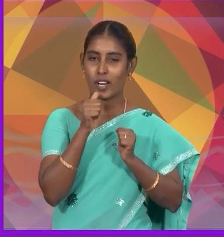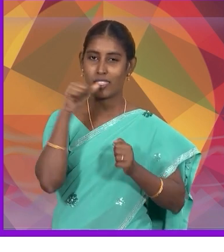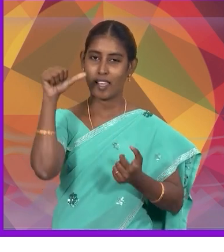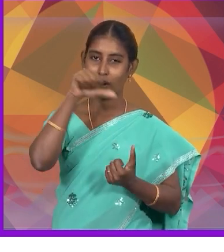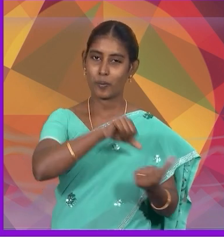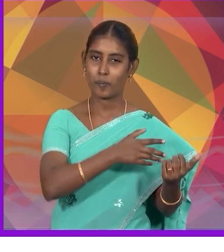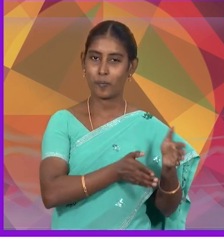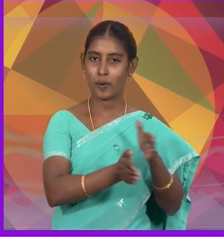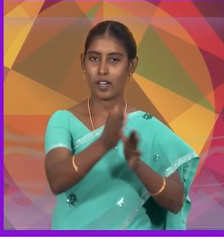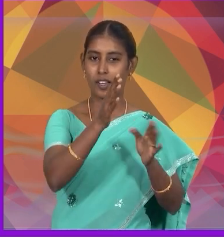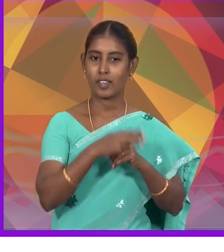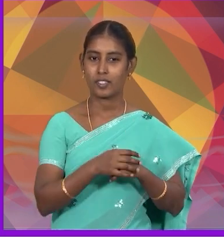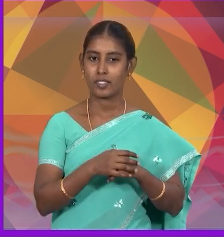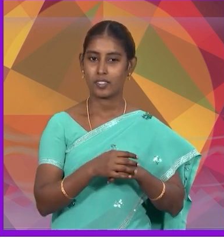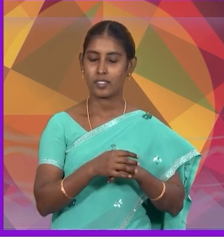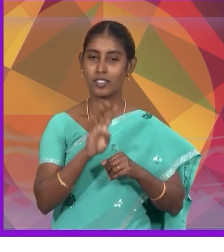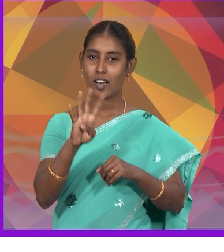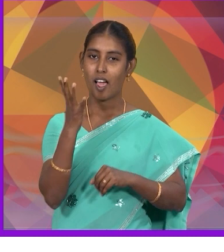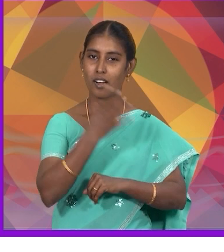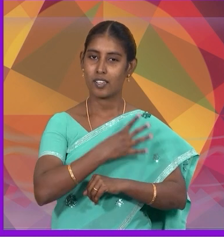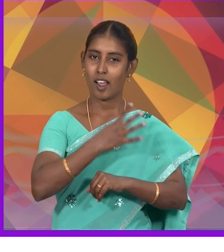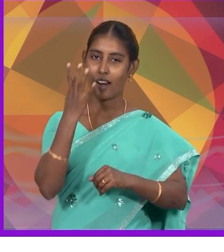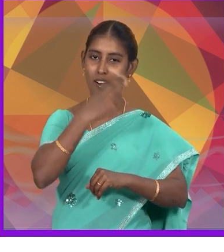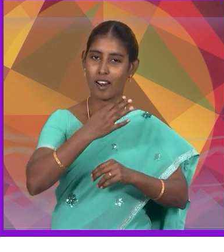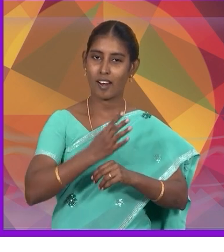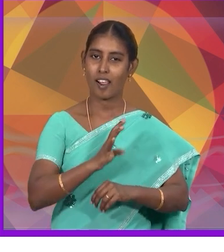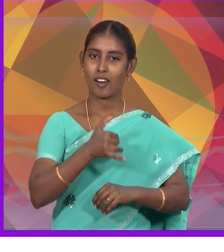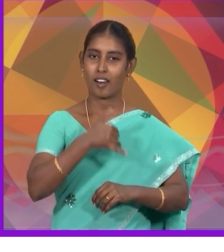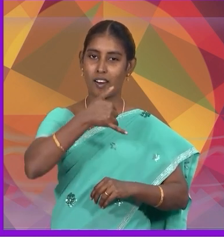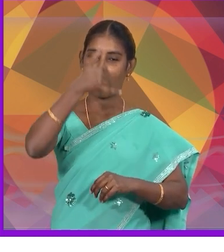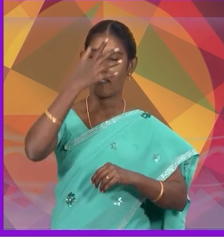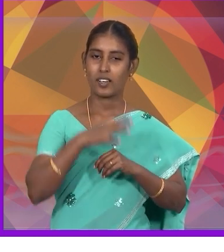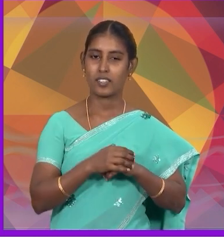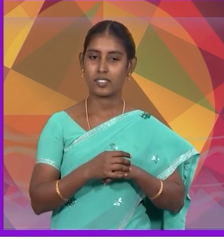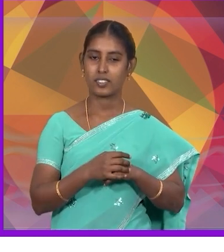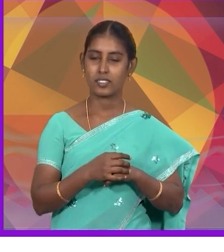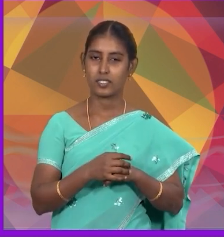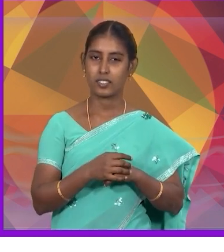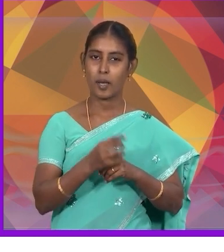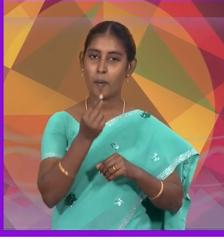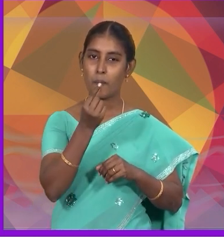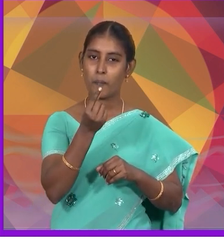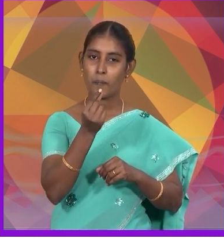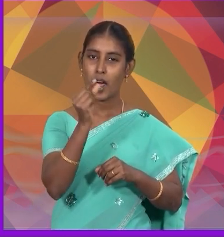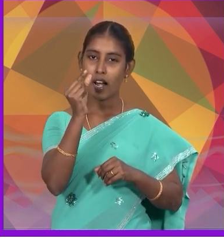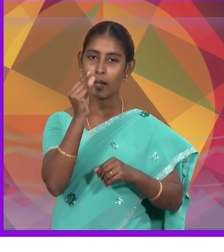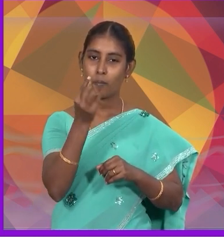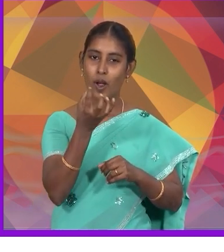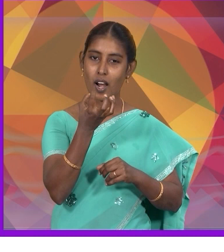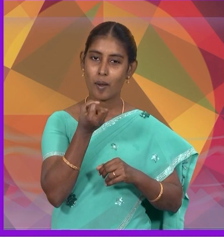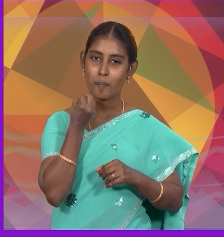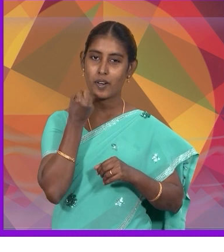சாலு சாலா தாளிவிட்டு நாலு நாளா வளருதமா. மணி போல பால் பிடித்து